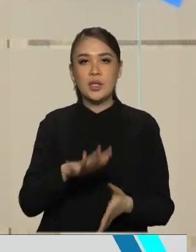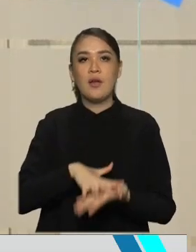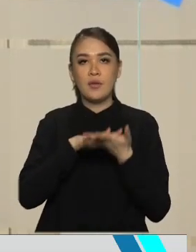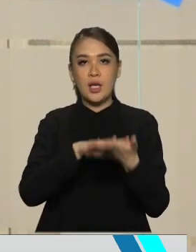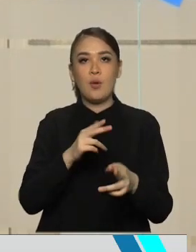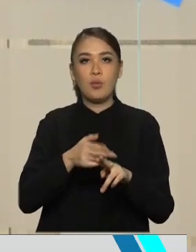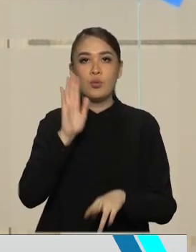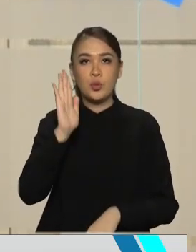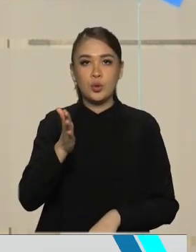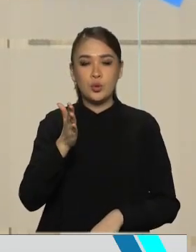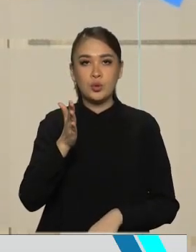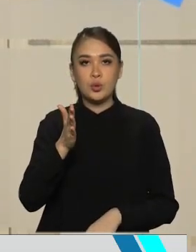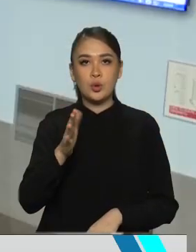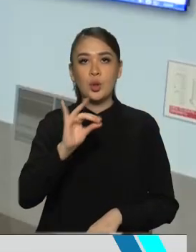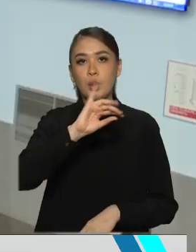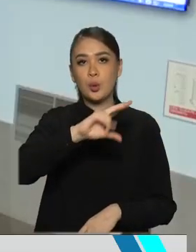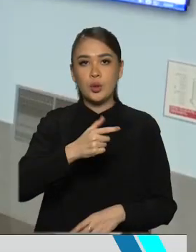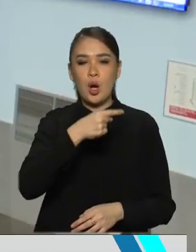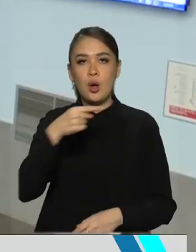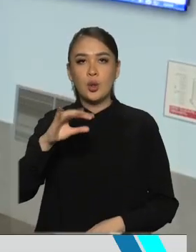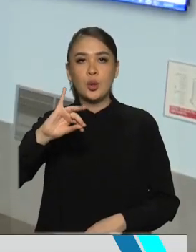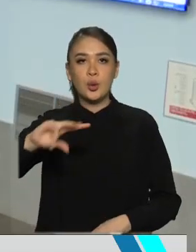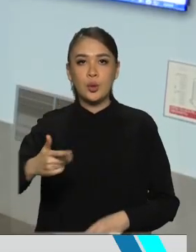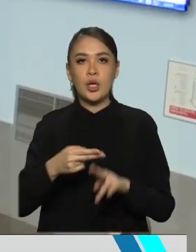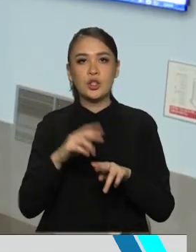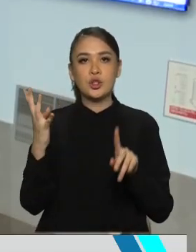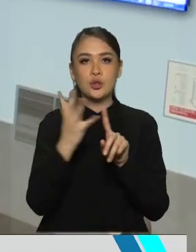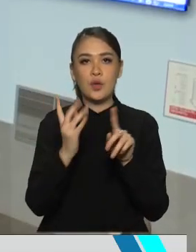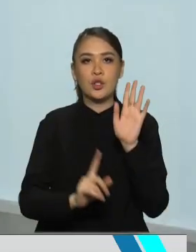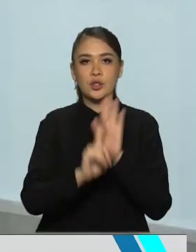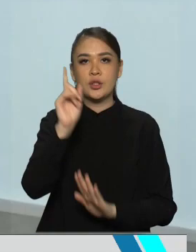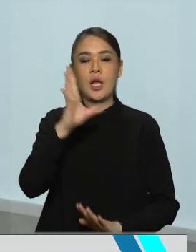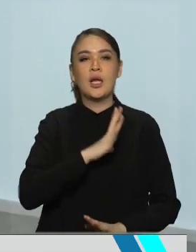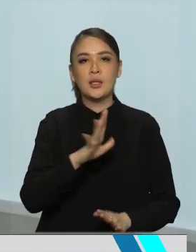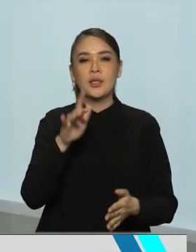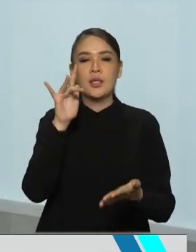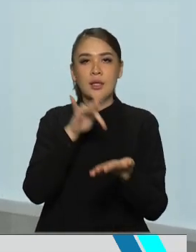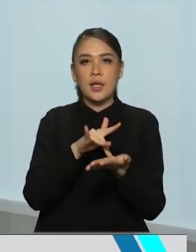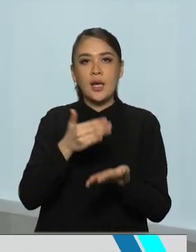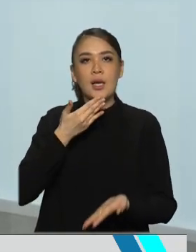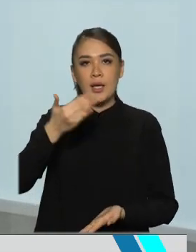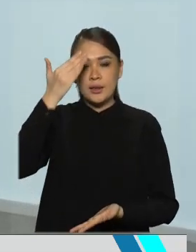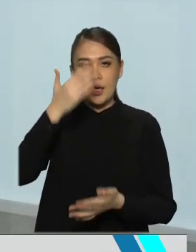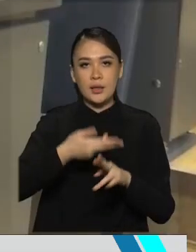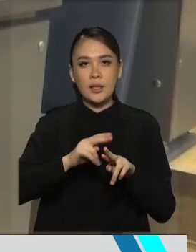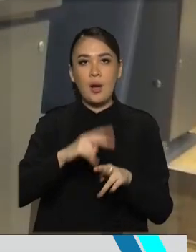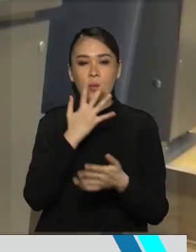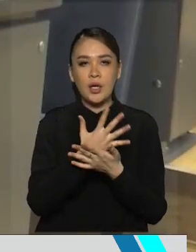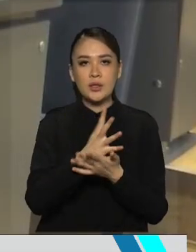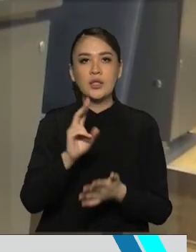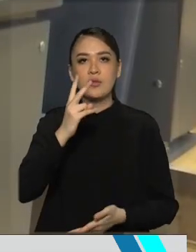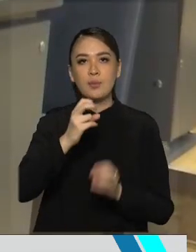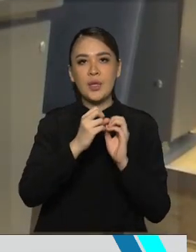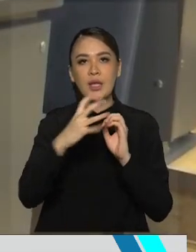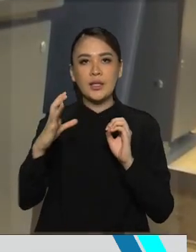будет проходить с июня по июль, и четвертый начнется в середине лета. Последний срок подачи заявлений –